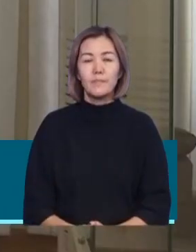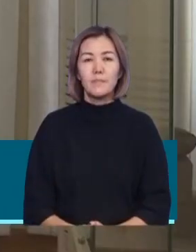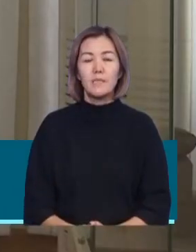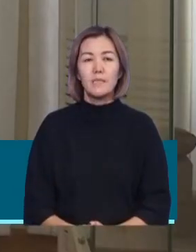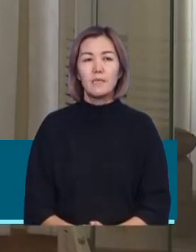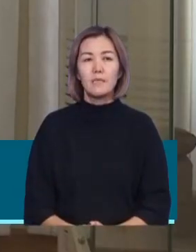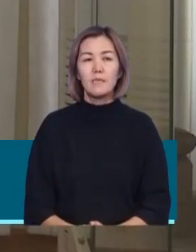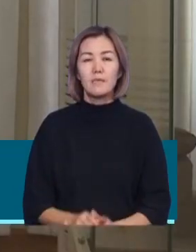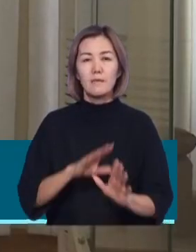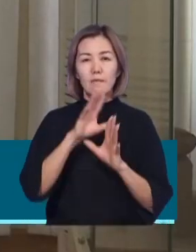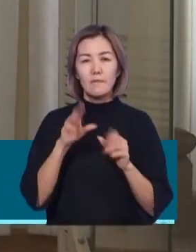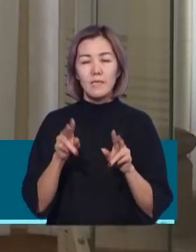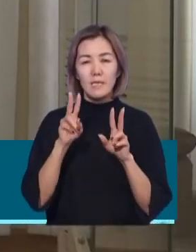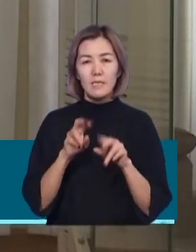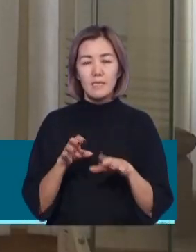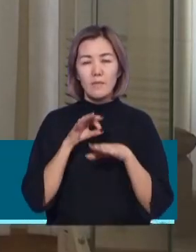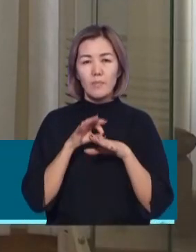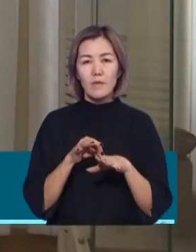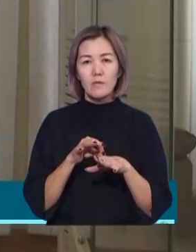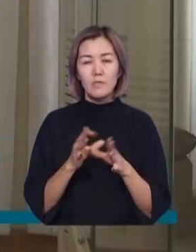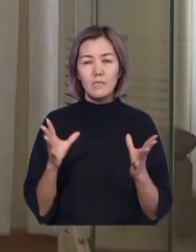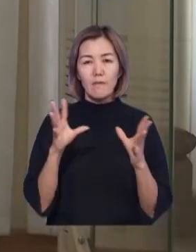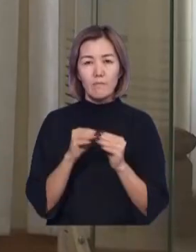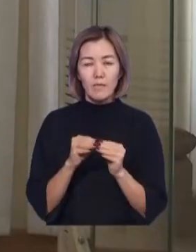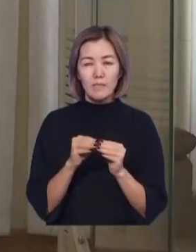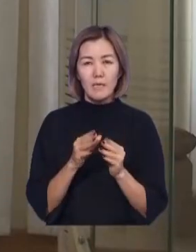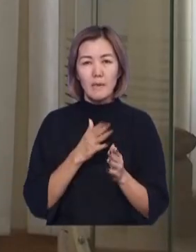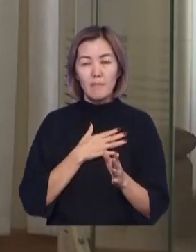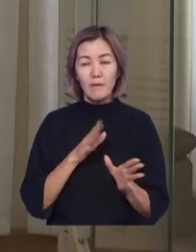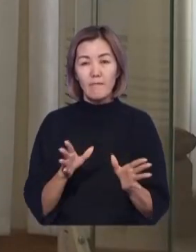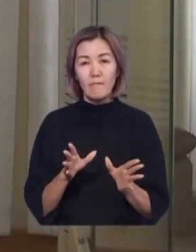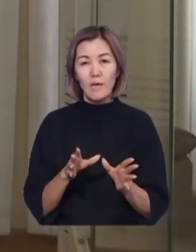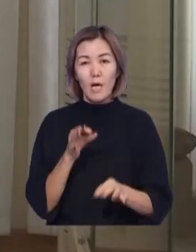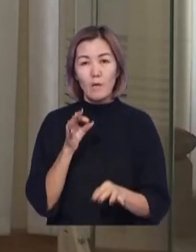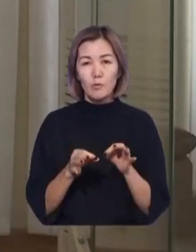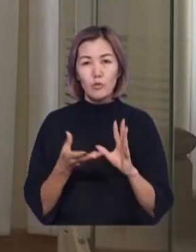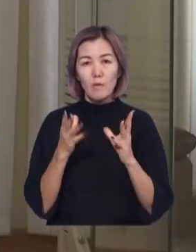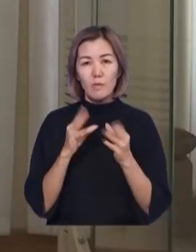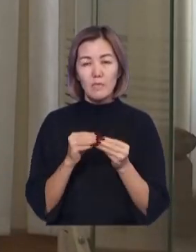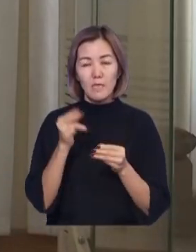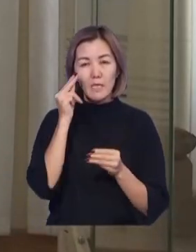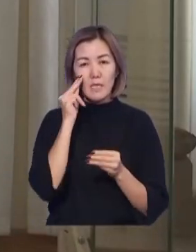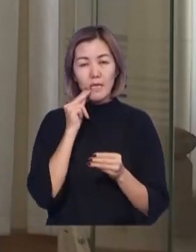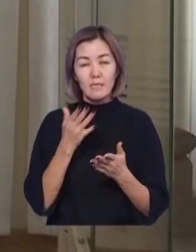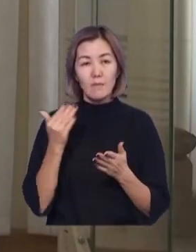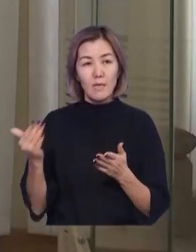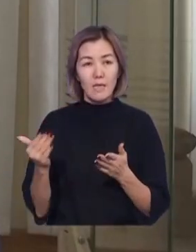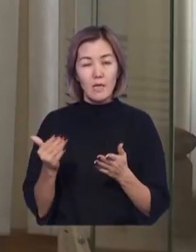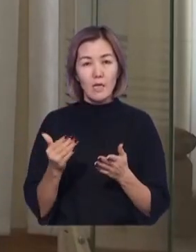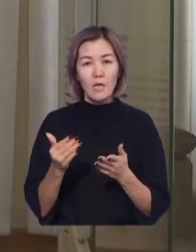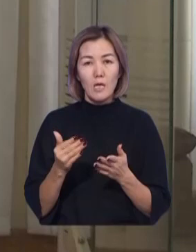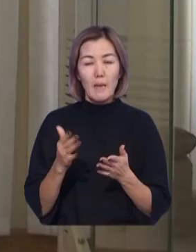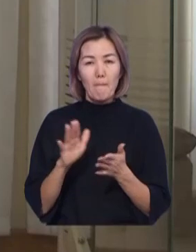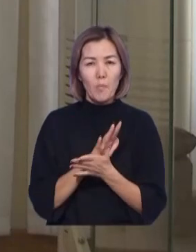Нет все исследования проводятся в сотрудничестве и мы совместно обсуждаем результаты из китайскими коллегами любые